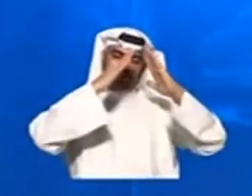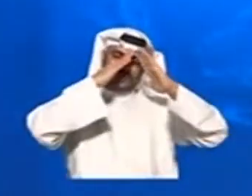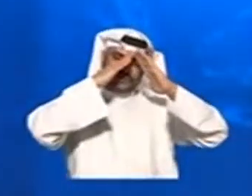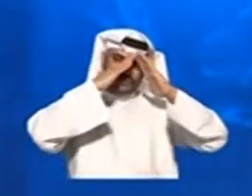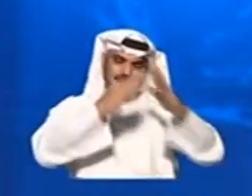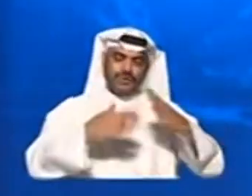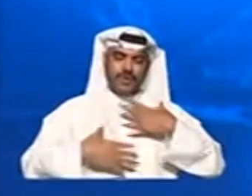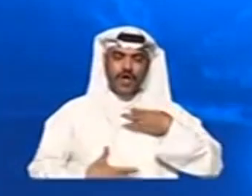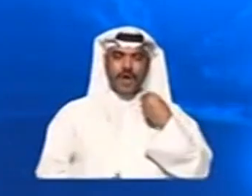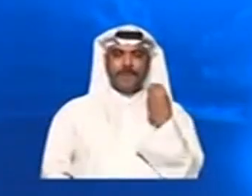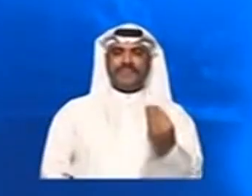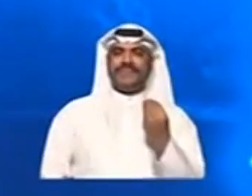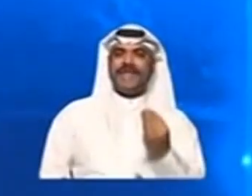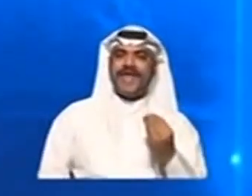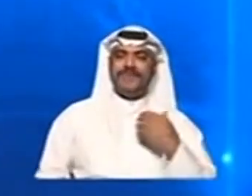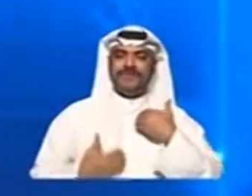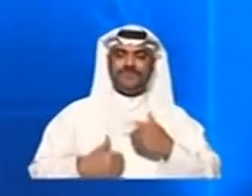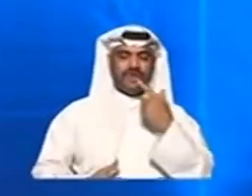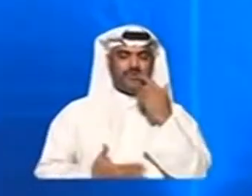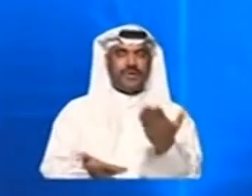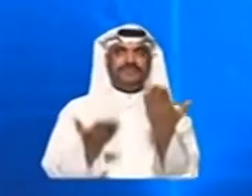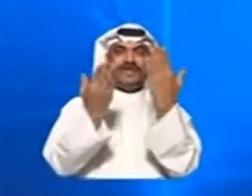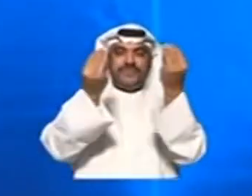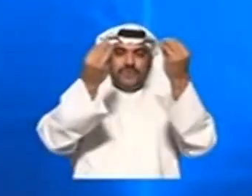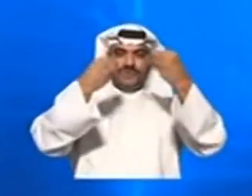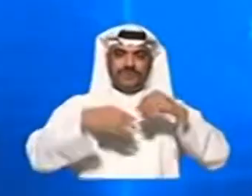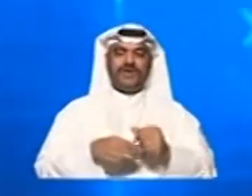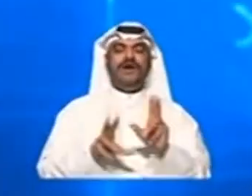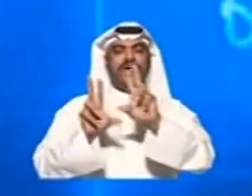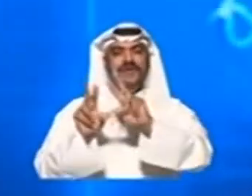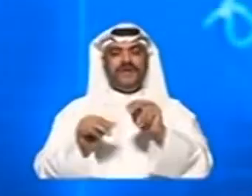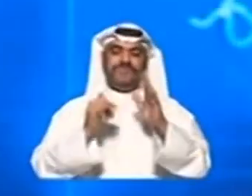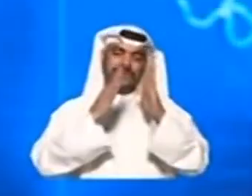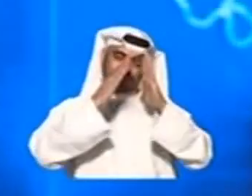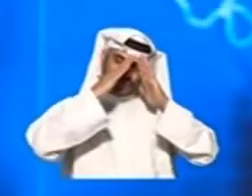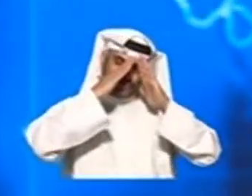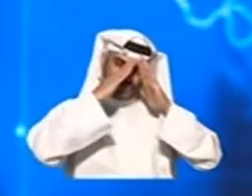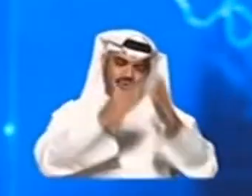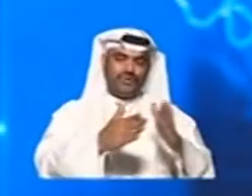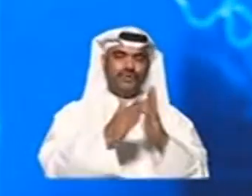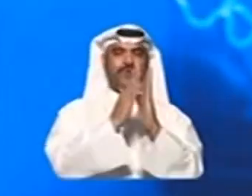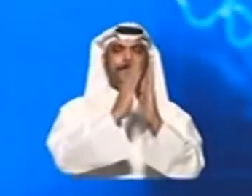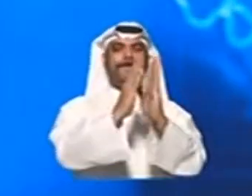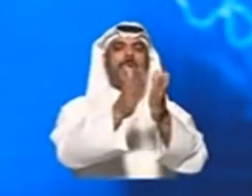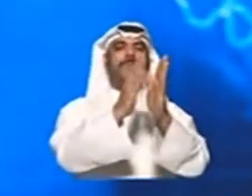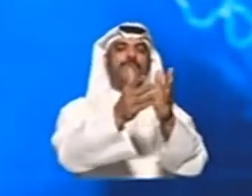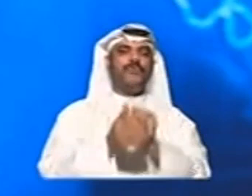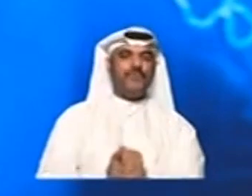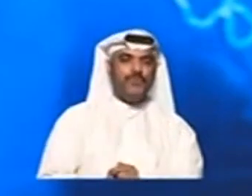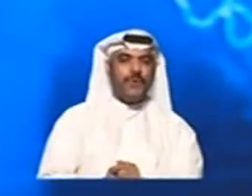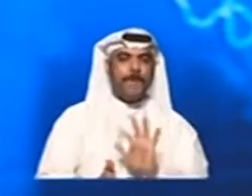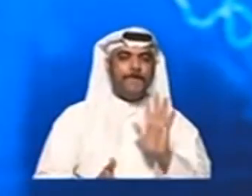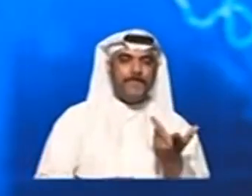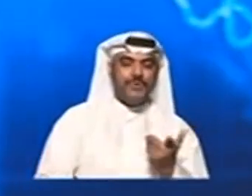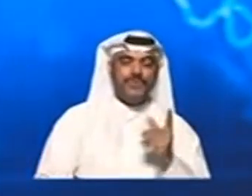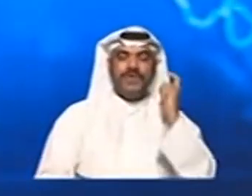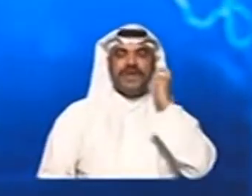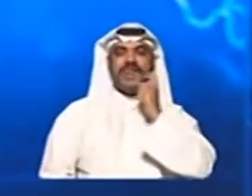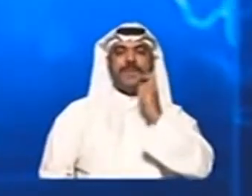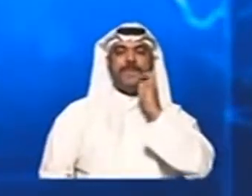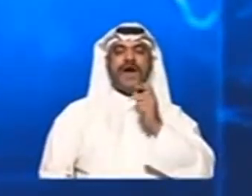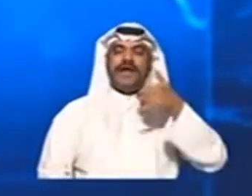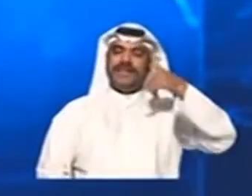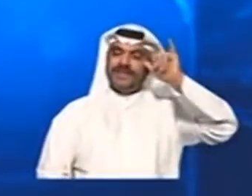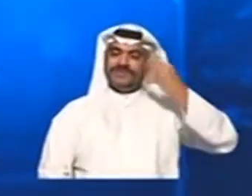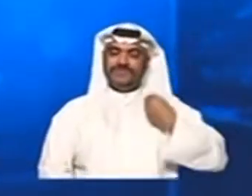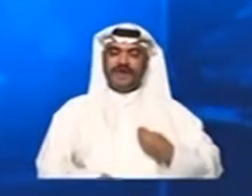من طيب المشاعر وصادق الدعاء، مبادلا سموه التهاني بهذه المناسبة الفضيلة، ومتمنيا